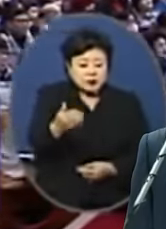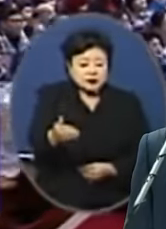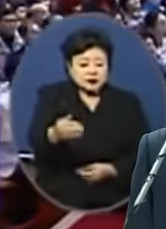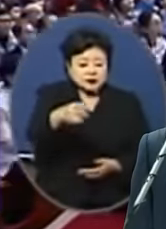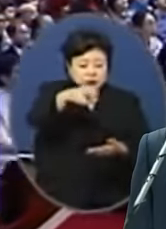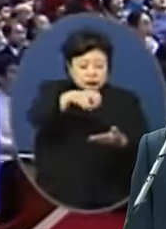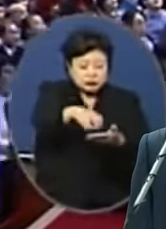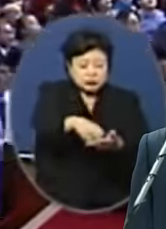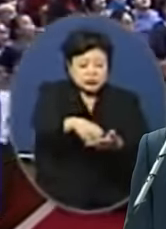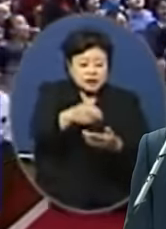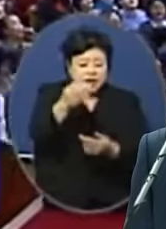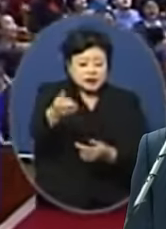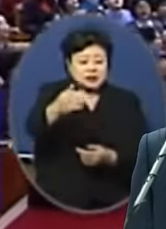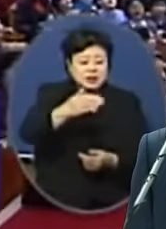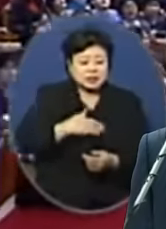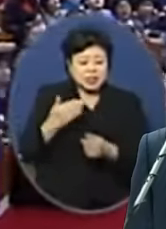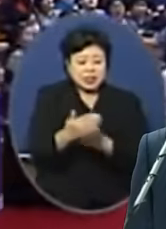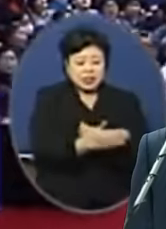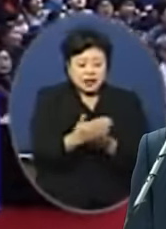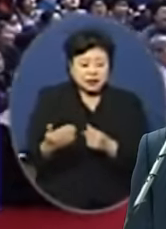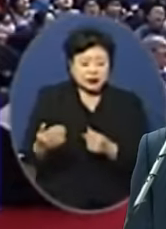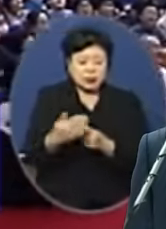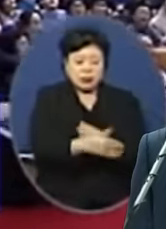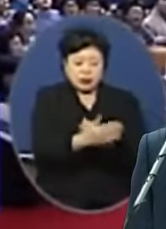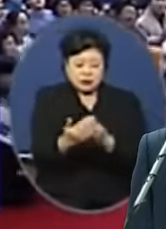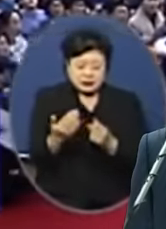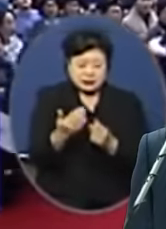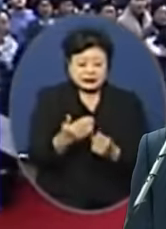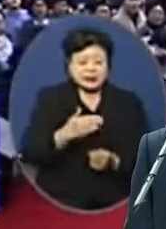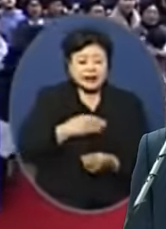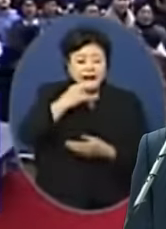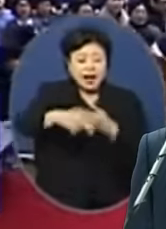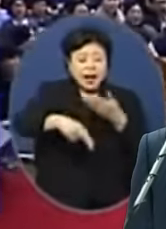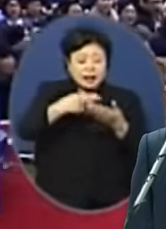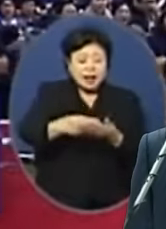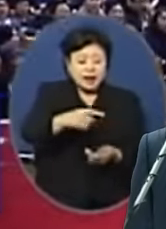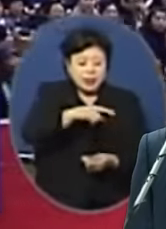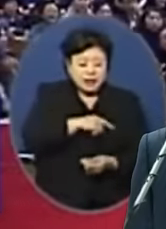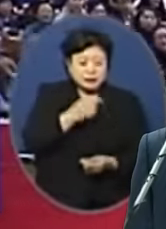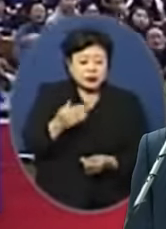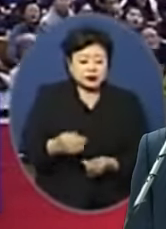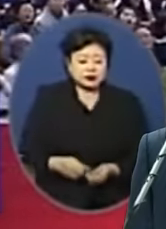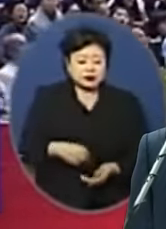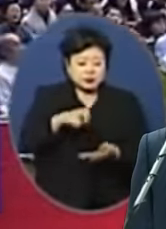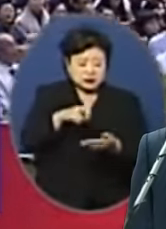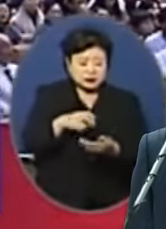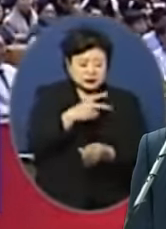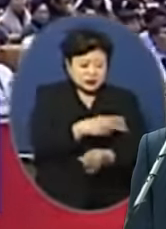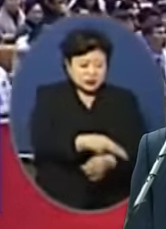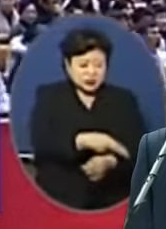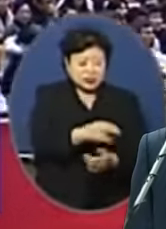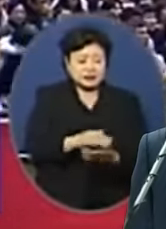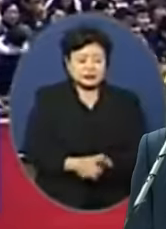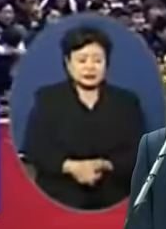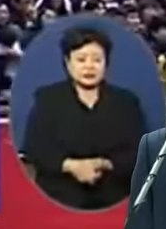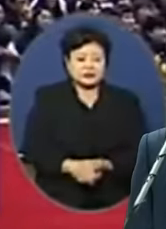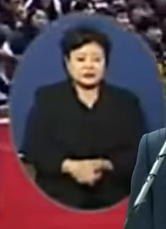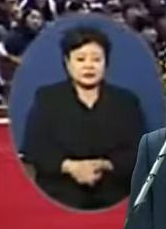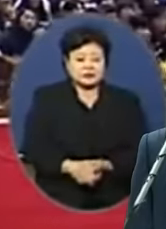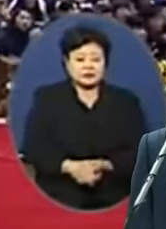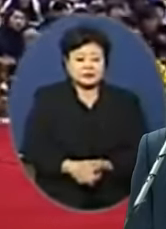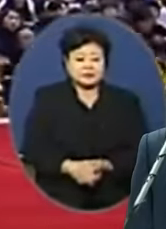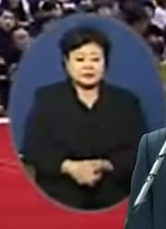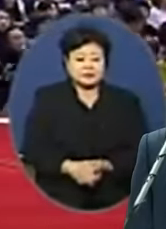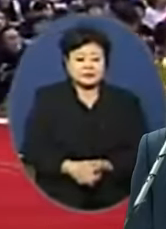그들을 끊으리로다. 그들이 나를 애워싸고 애워쌌으니 내가 야훼의 이름으로 그들을 끊으리로다.